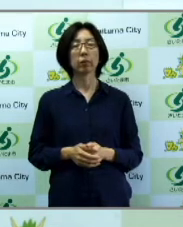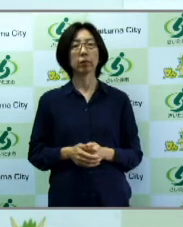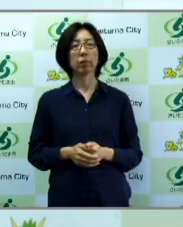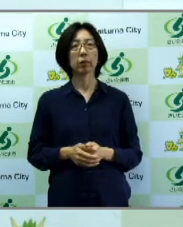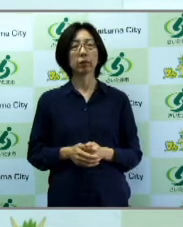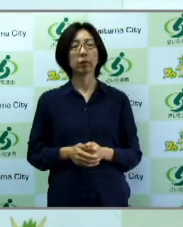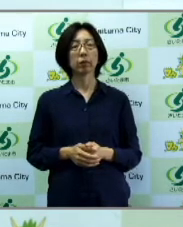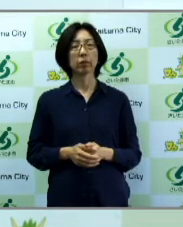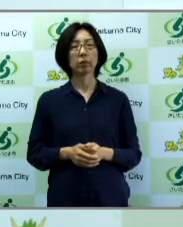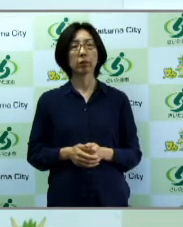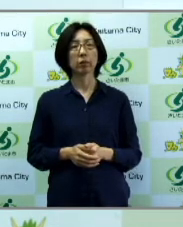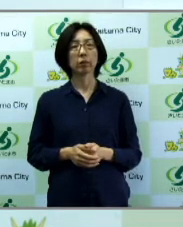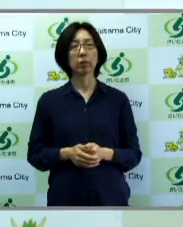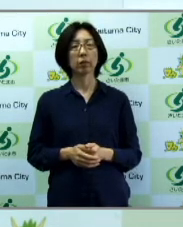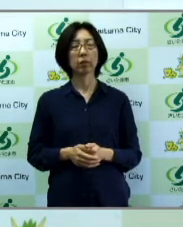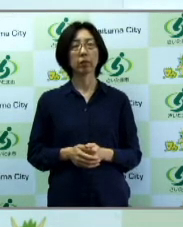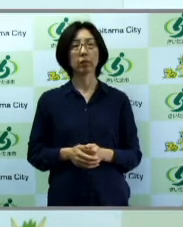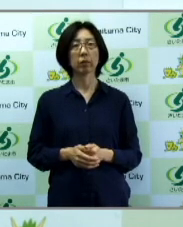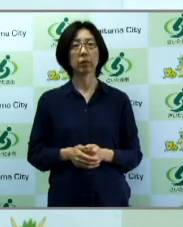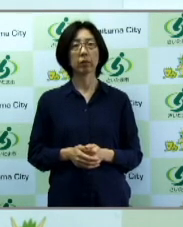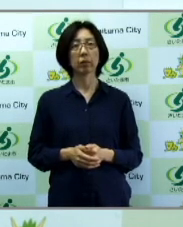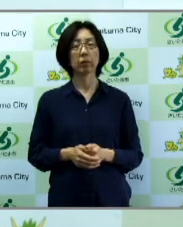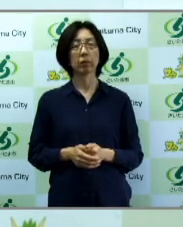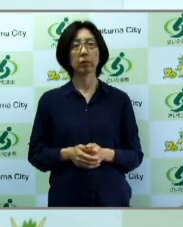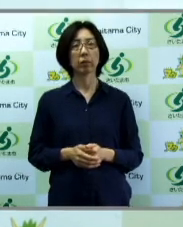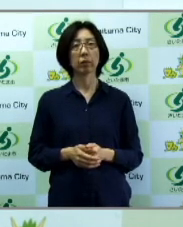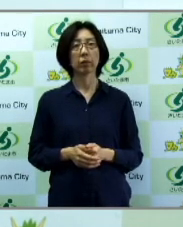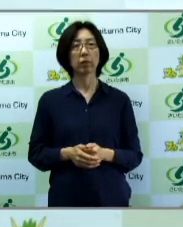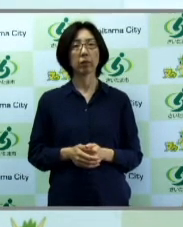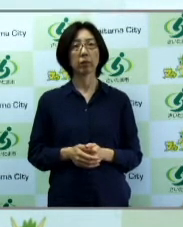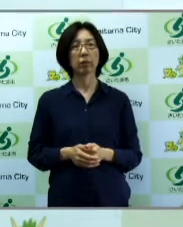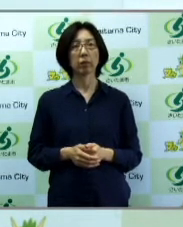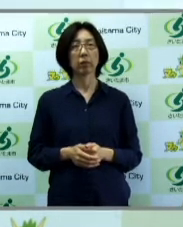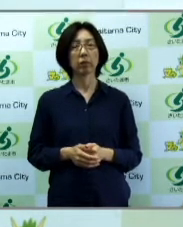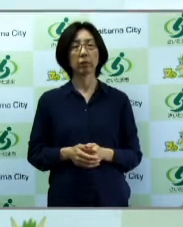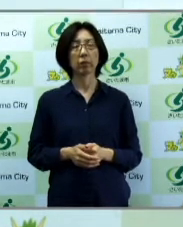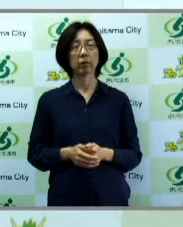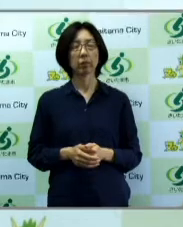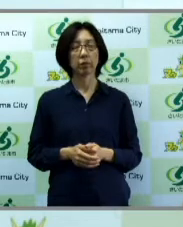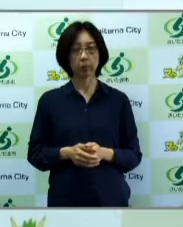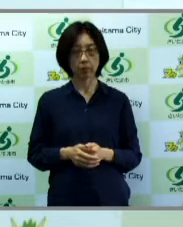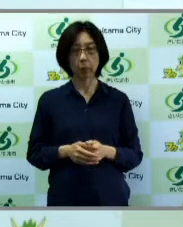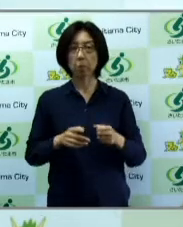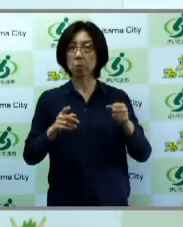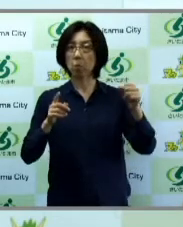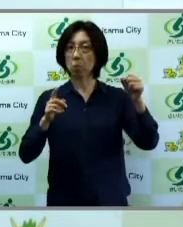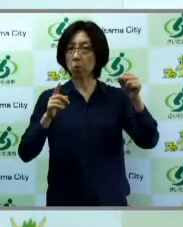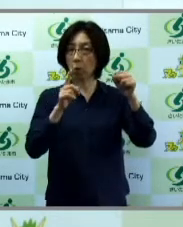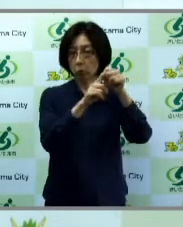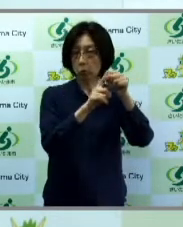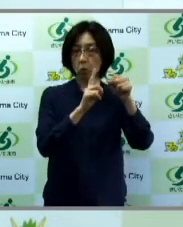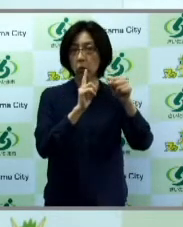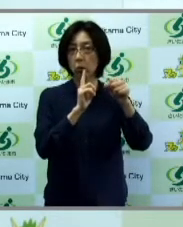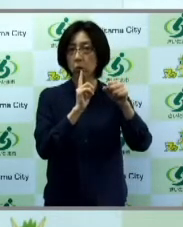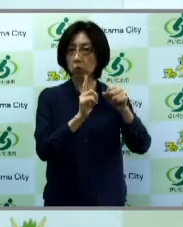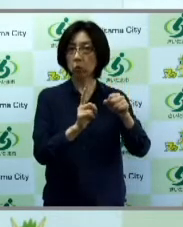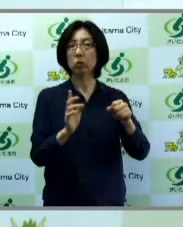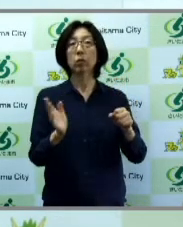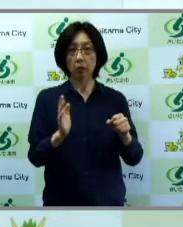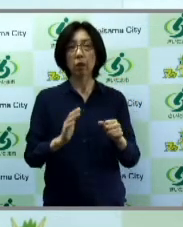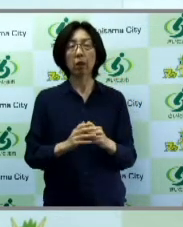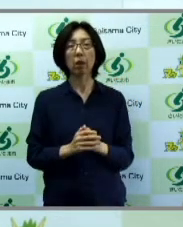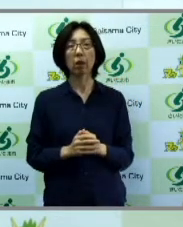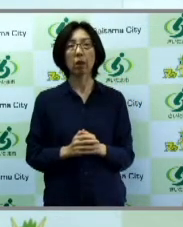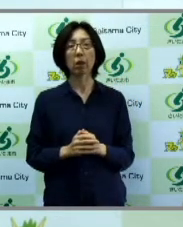一応なんていうんですかね、目標でちょっと申し上げておくと目標ではありません。要するに前お話を